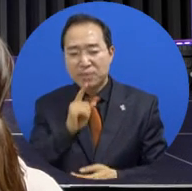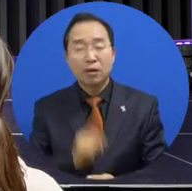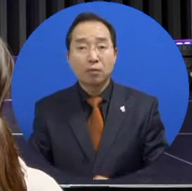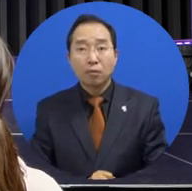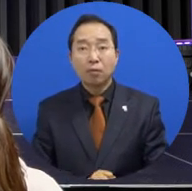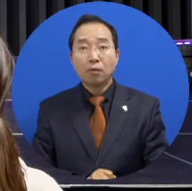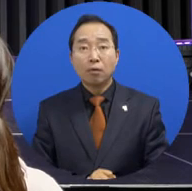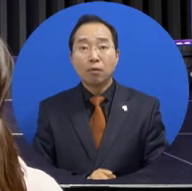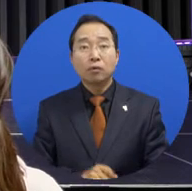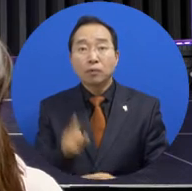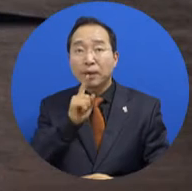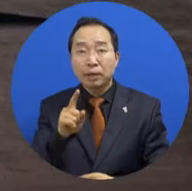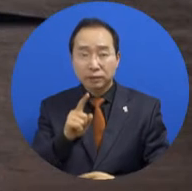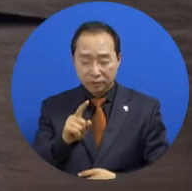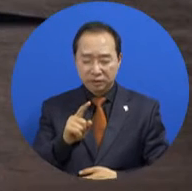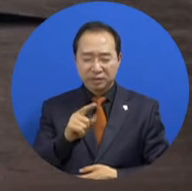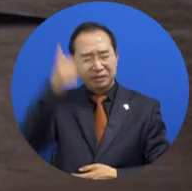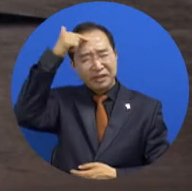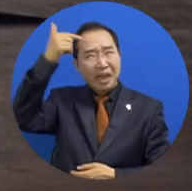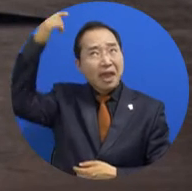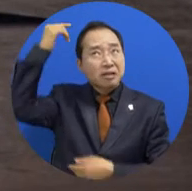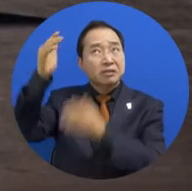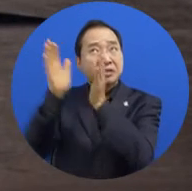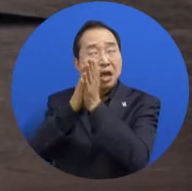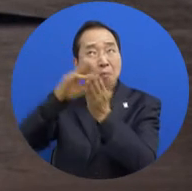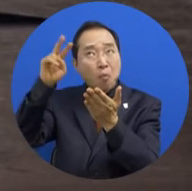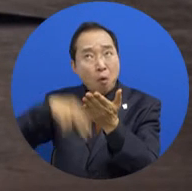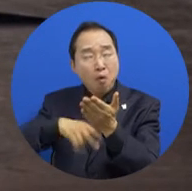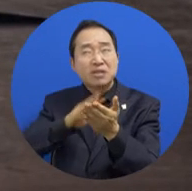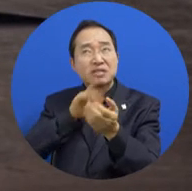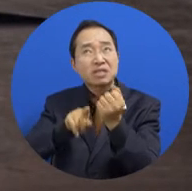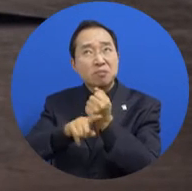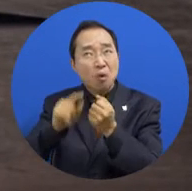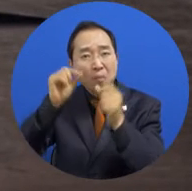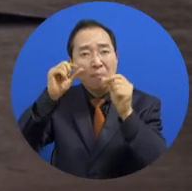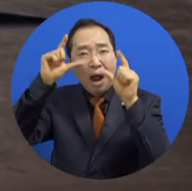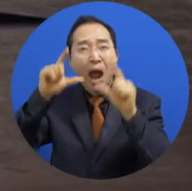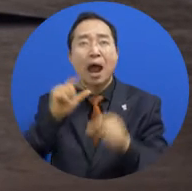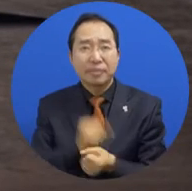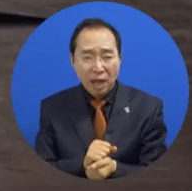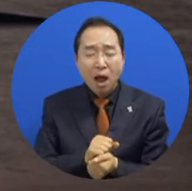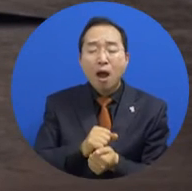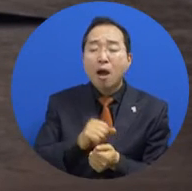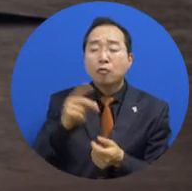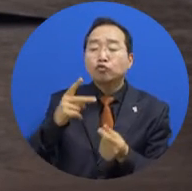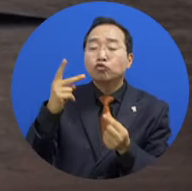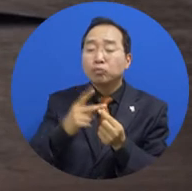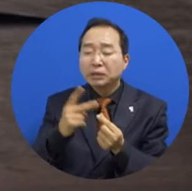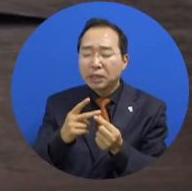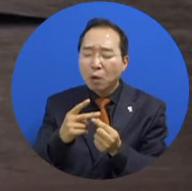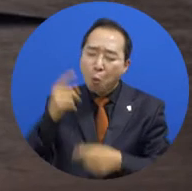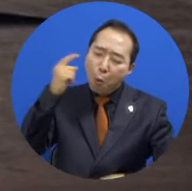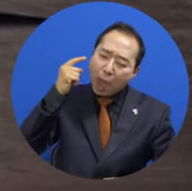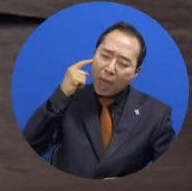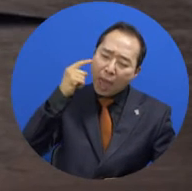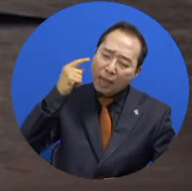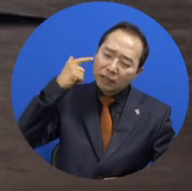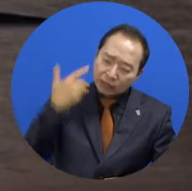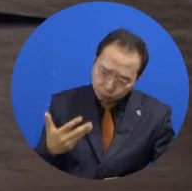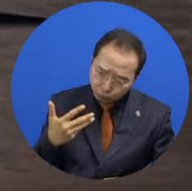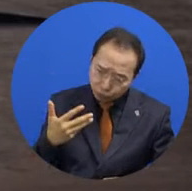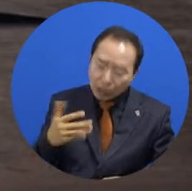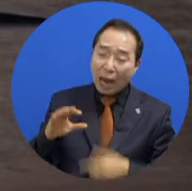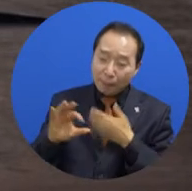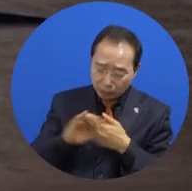또 나눠서 설명했어요. 고전을 통해 진리를 배운다. 그 다음에 문제를 밝힌다는 질문을 던지는 거죠.